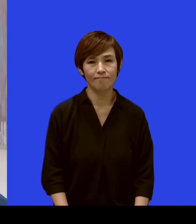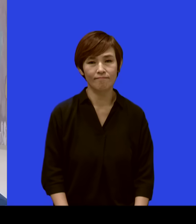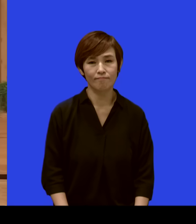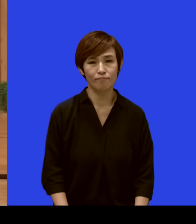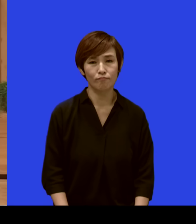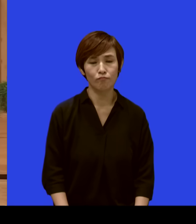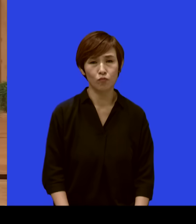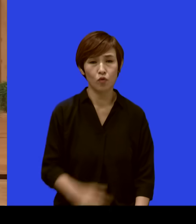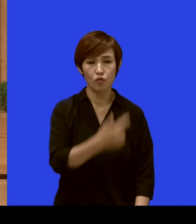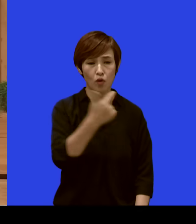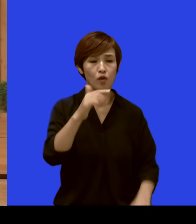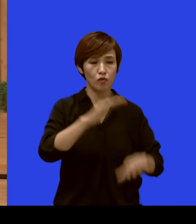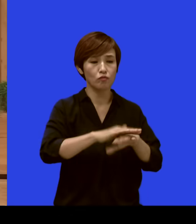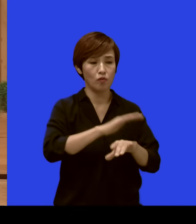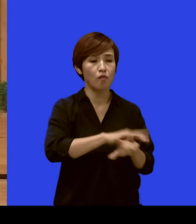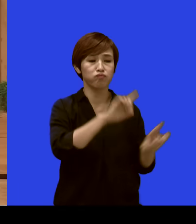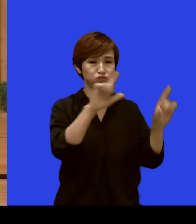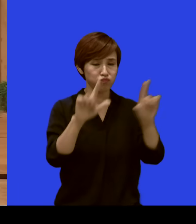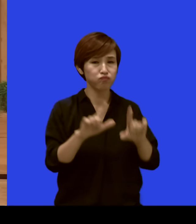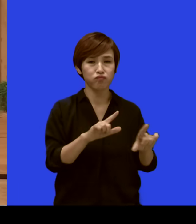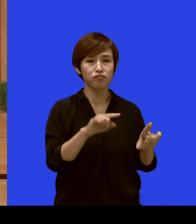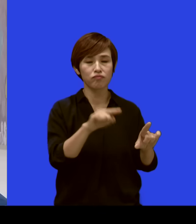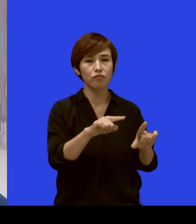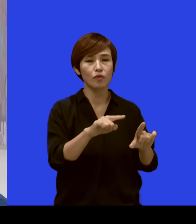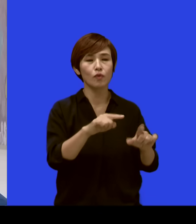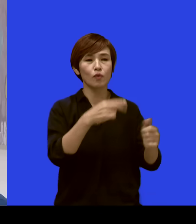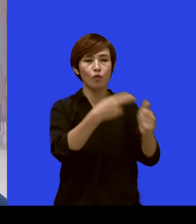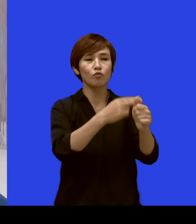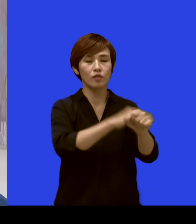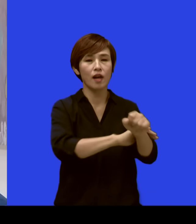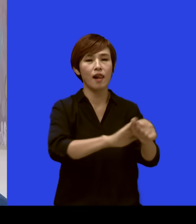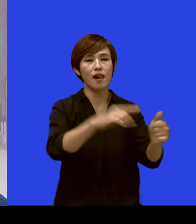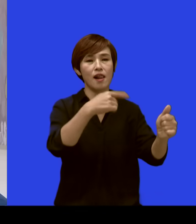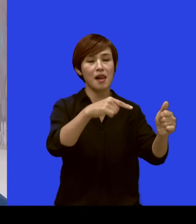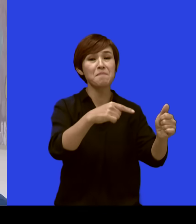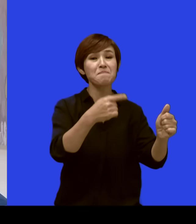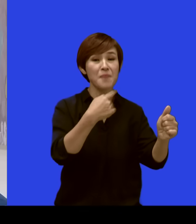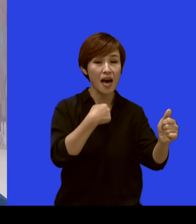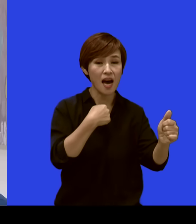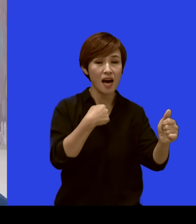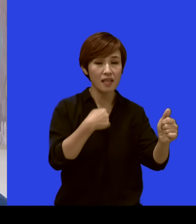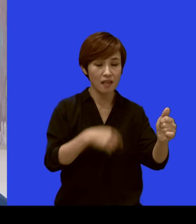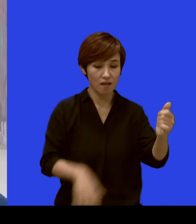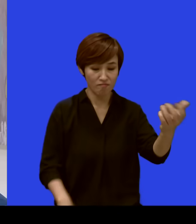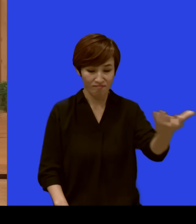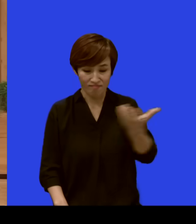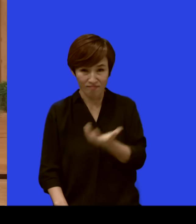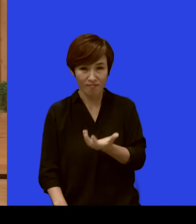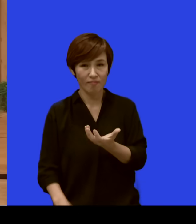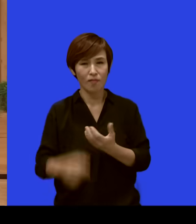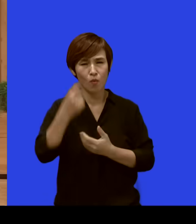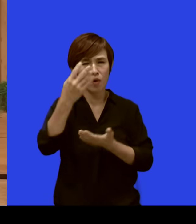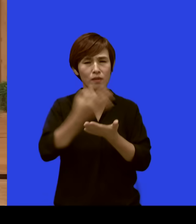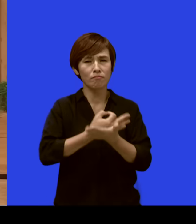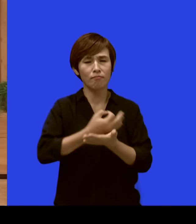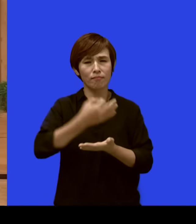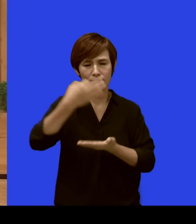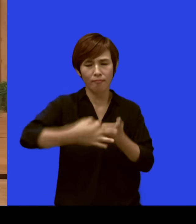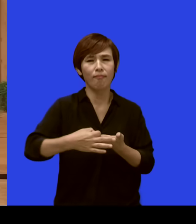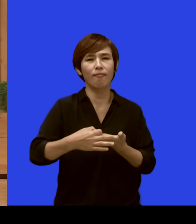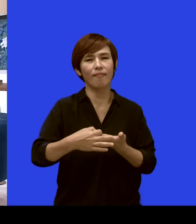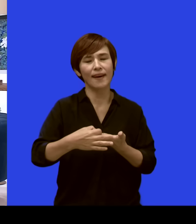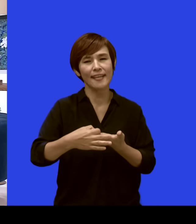대전에 잘 있었거든요. 그 정교대학교의 교수로. 근데 이제 여기 오면 사실은 이제 뭐 월급도 반토막 비싸게 나야 되고 뭐